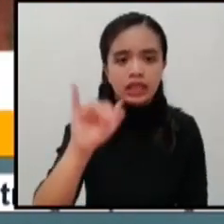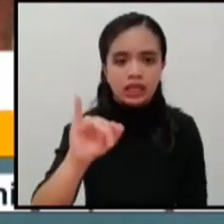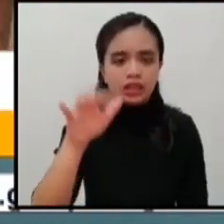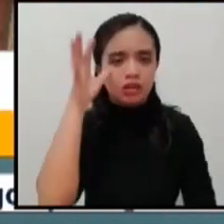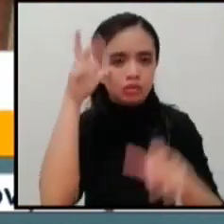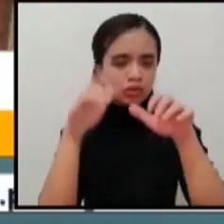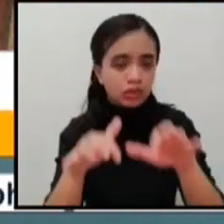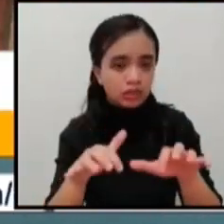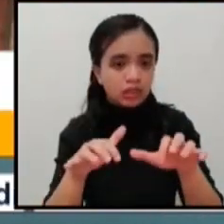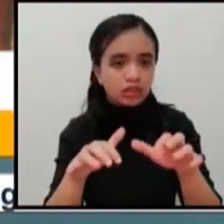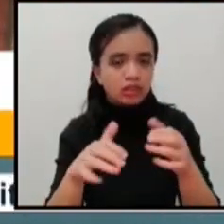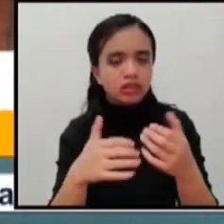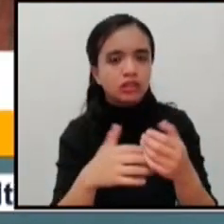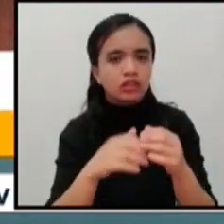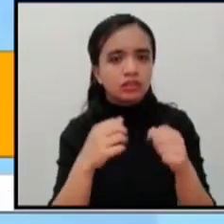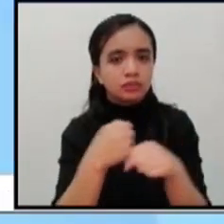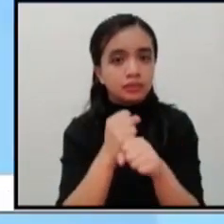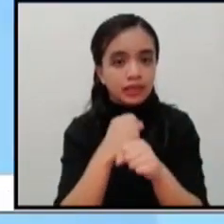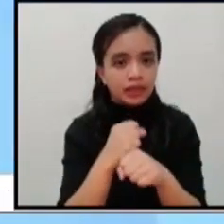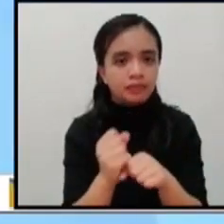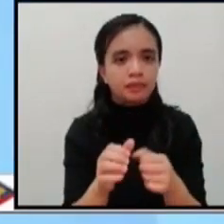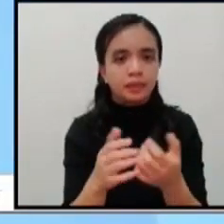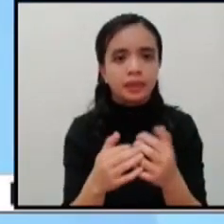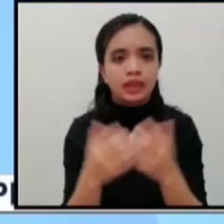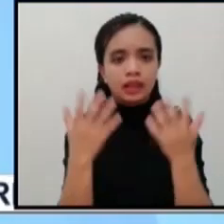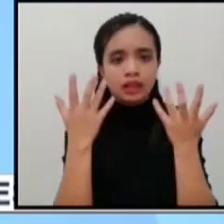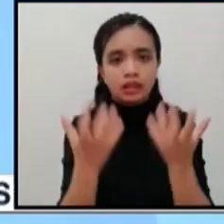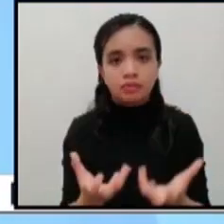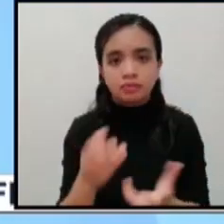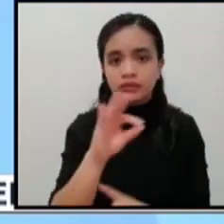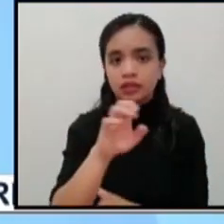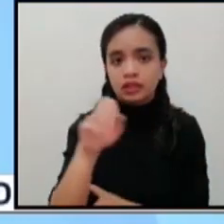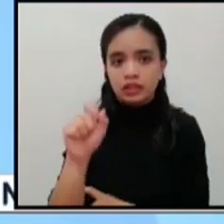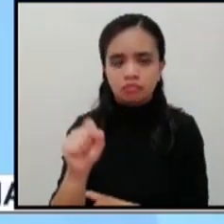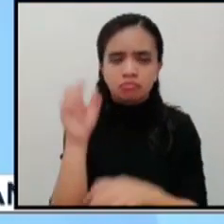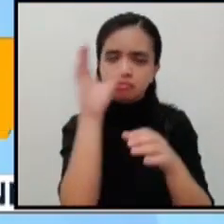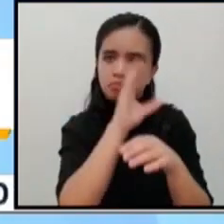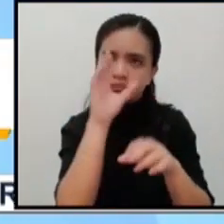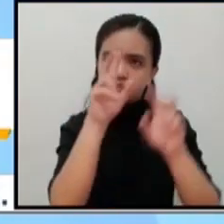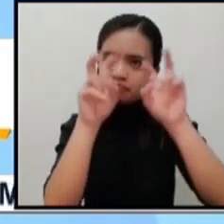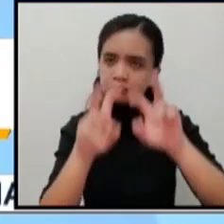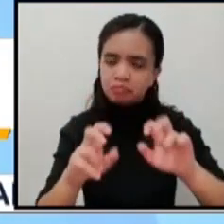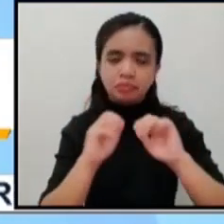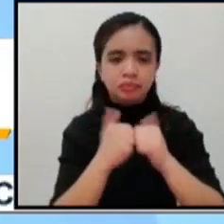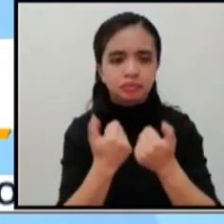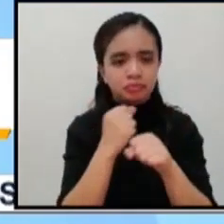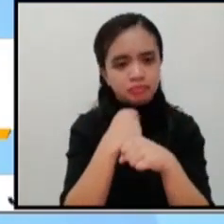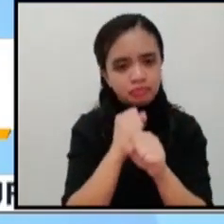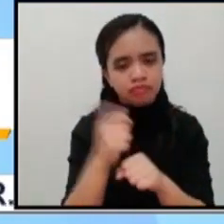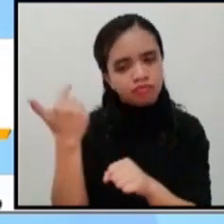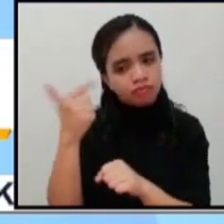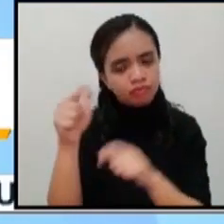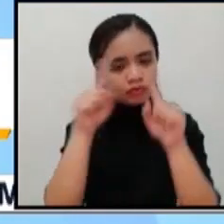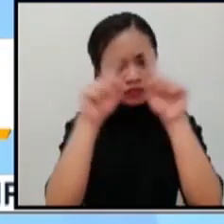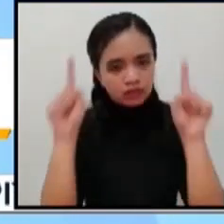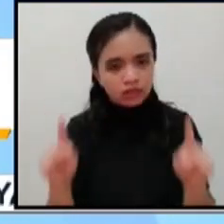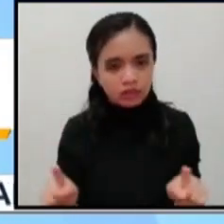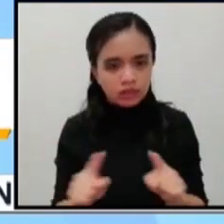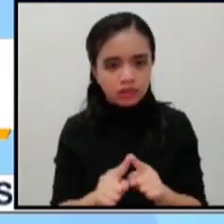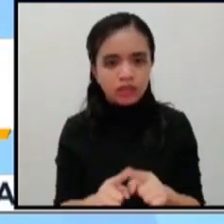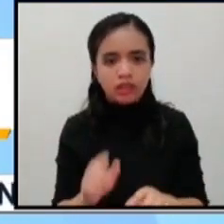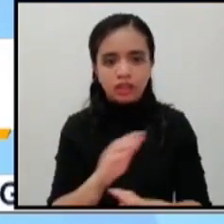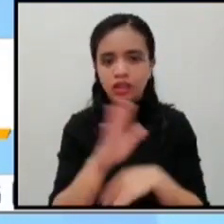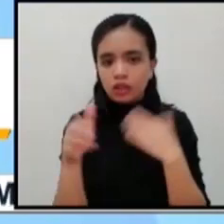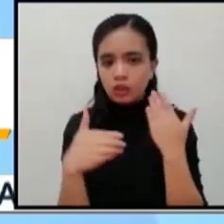pelikula, nag-research po kami kung paano namin gagawin yun, no? Yung green screen, kung paano yung chroma keying, at lahat ng mga technical aspects